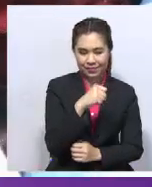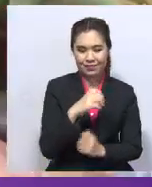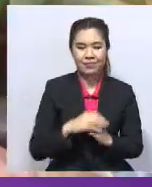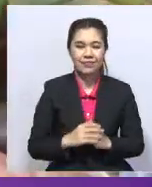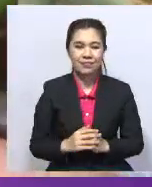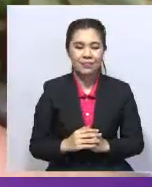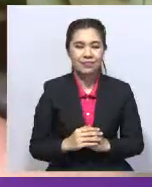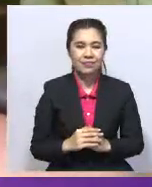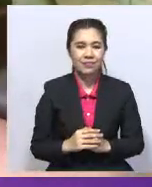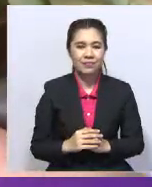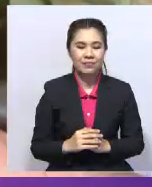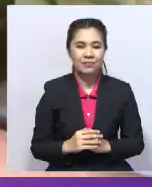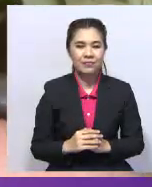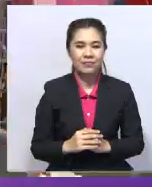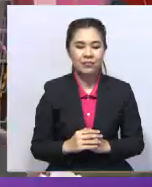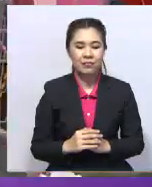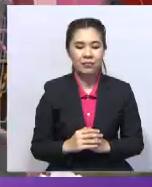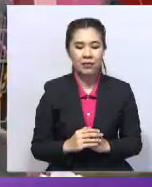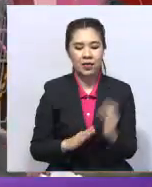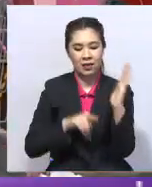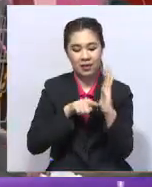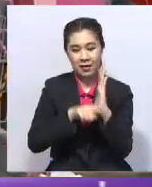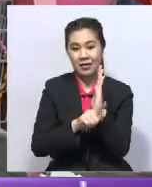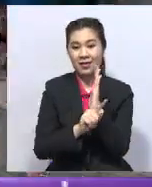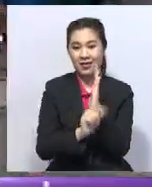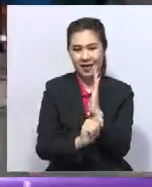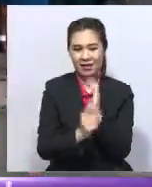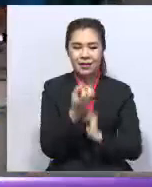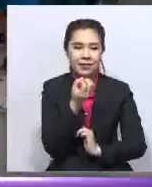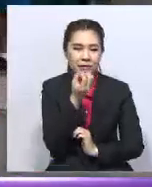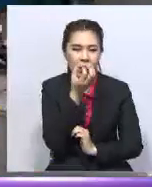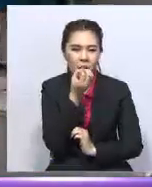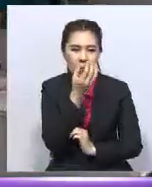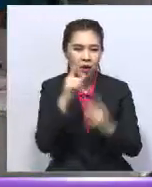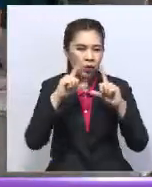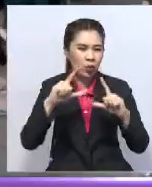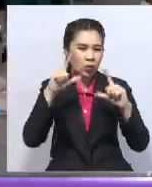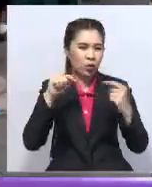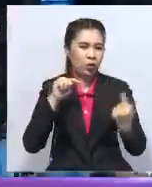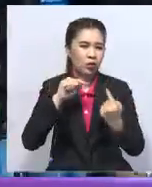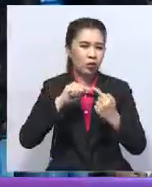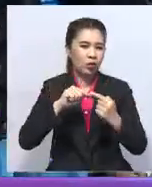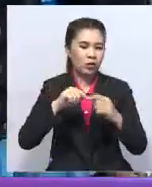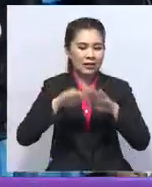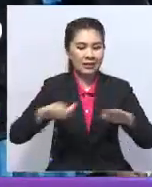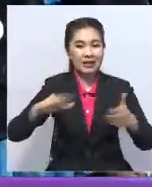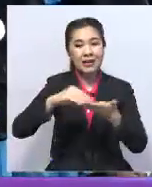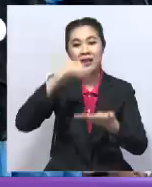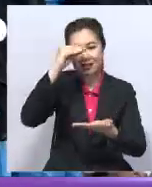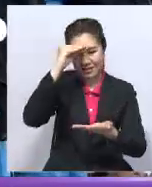ไปครับส่วนที่จังหวัดตราดดอกกุหลาบก็ยังคงได้รับความนิยมในหมู่เยาวชนและเด็กนักเรียนน